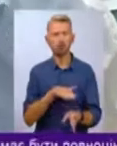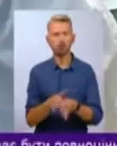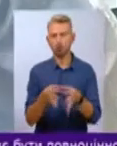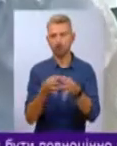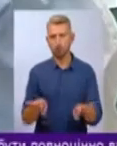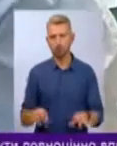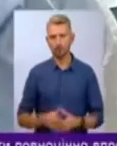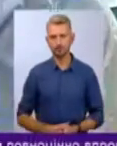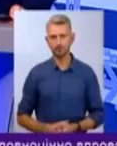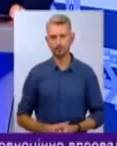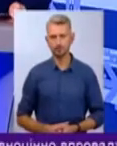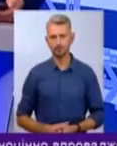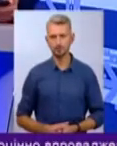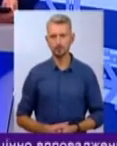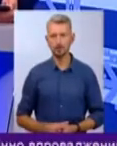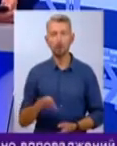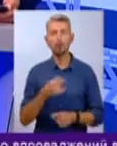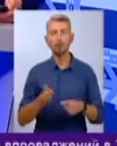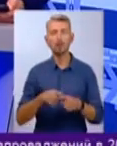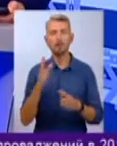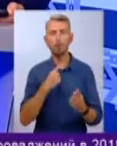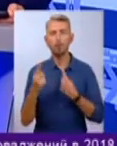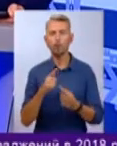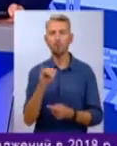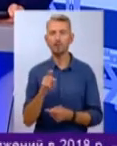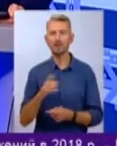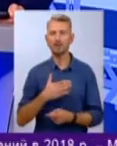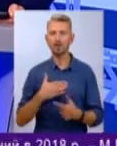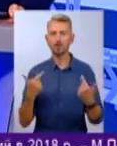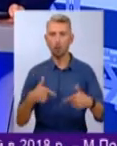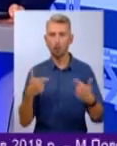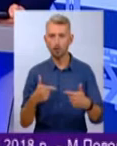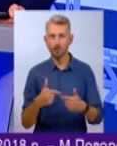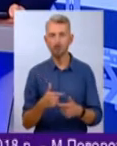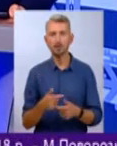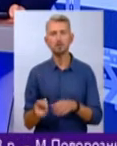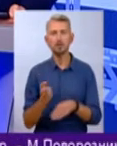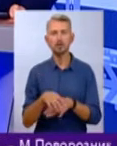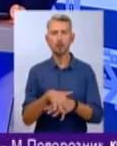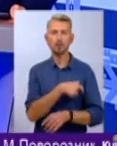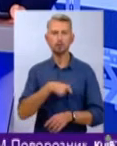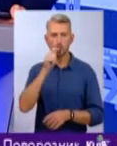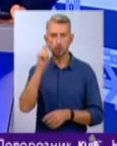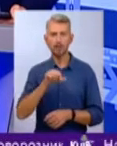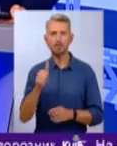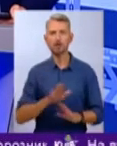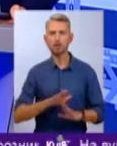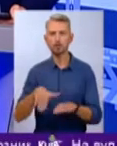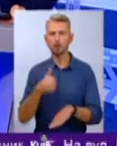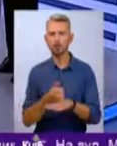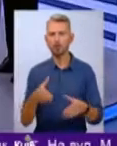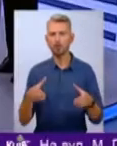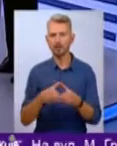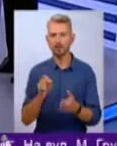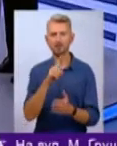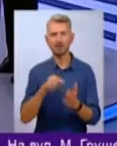свободу. Про це ми поговоримо із нашими гостями. До нас завітали народний депутат України, перший заступник голови Комітету